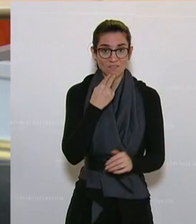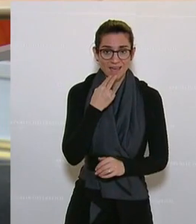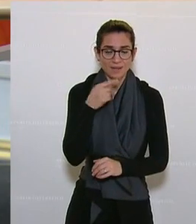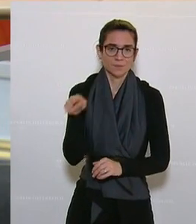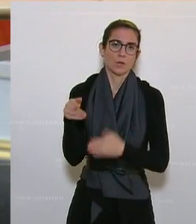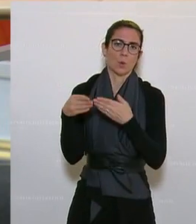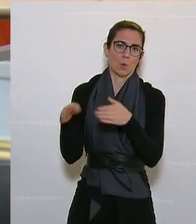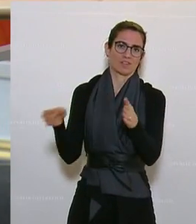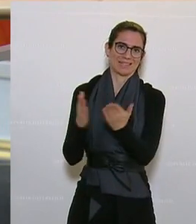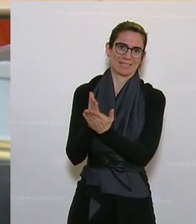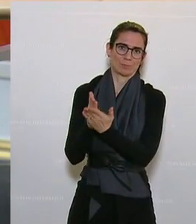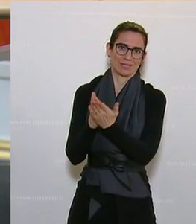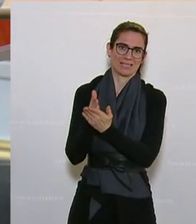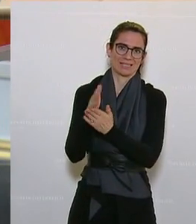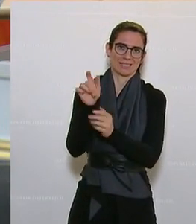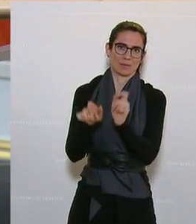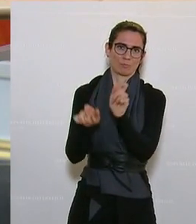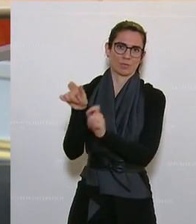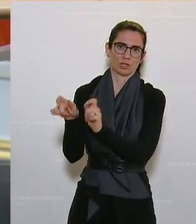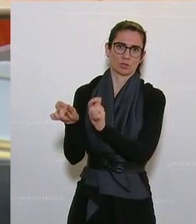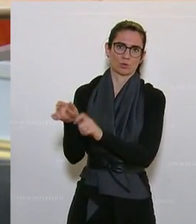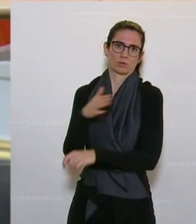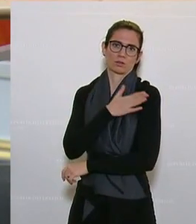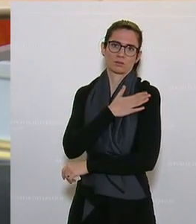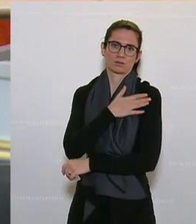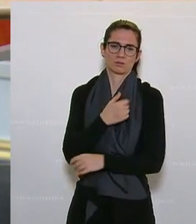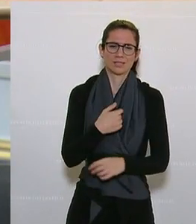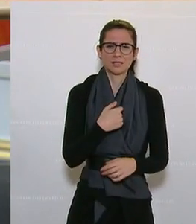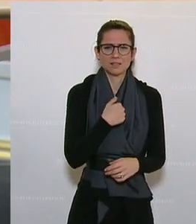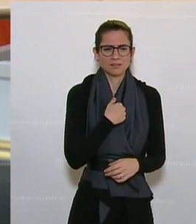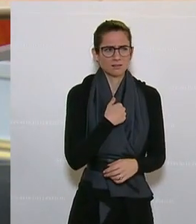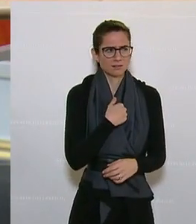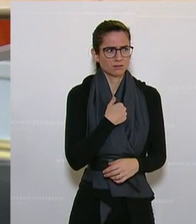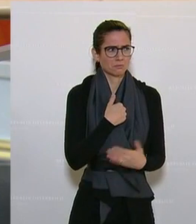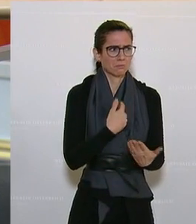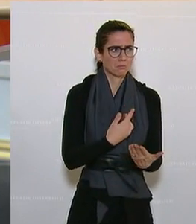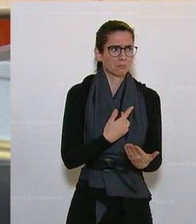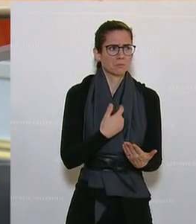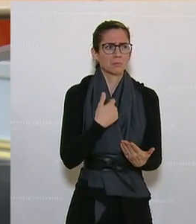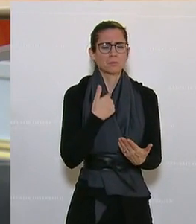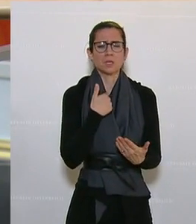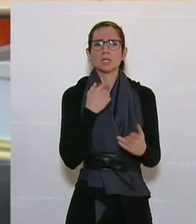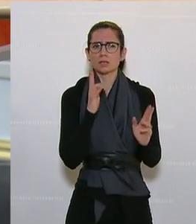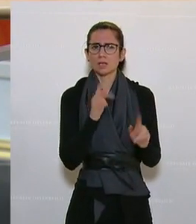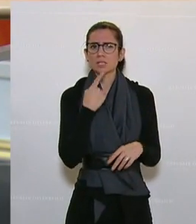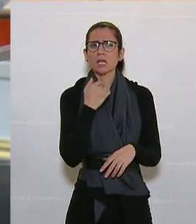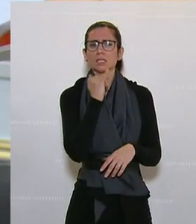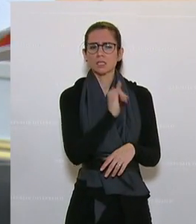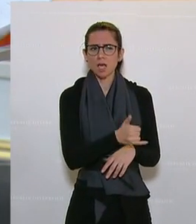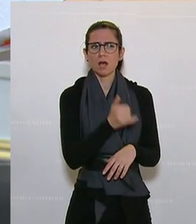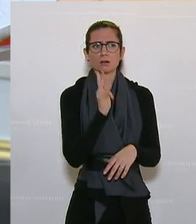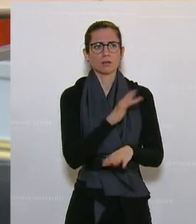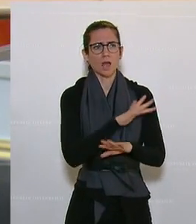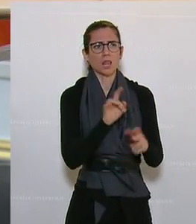öffentlich Bedienstete. Das ist so. Also hätte ich wenig Verständnis dafür gehabt, ich habe Verständnis für jede Debatte und zu vielen